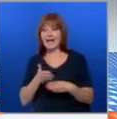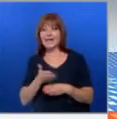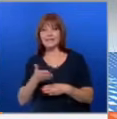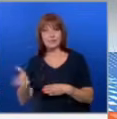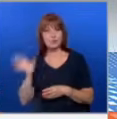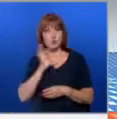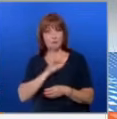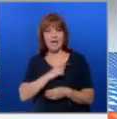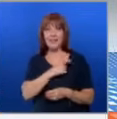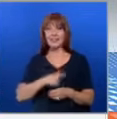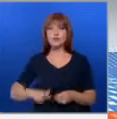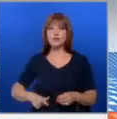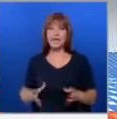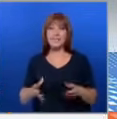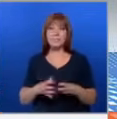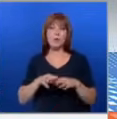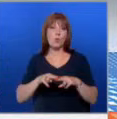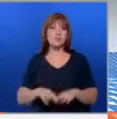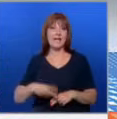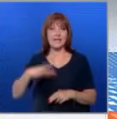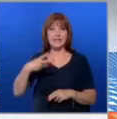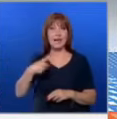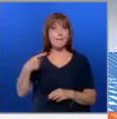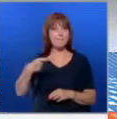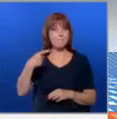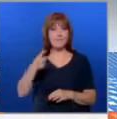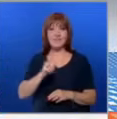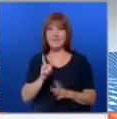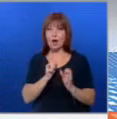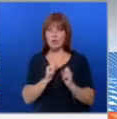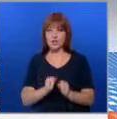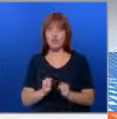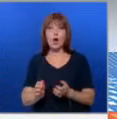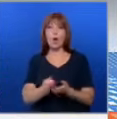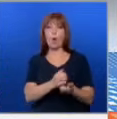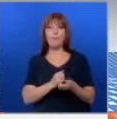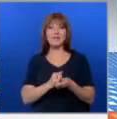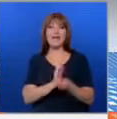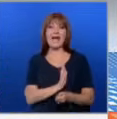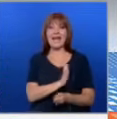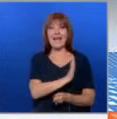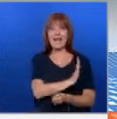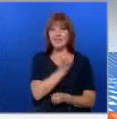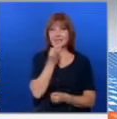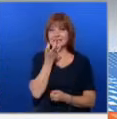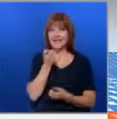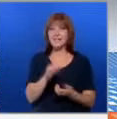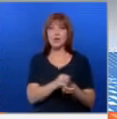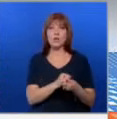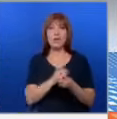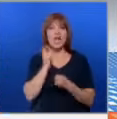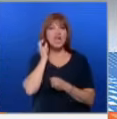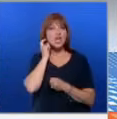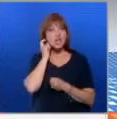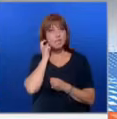така Национален събор остана трети. Първи, неочаквано, е обединение от леви и зелени организации под името